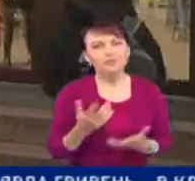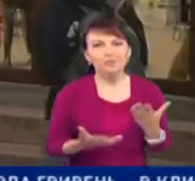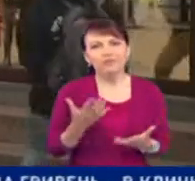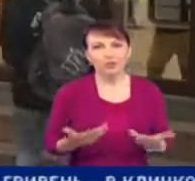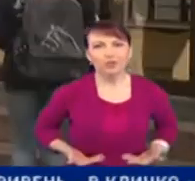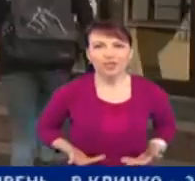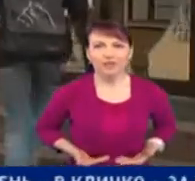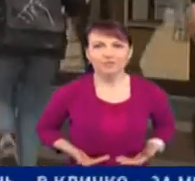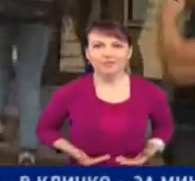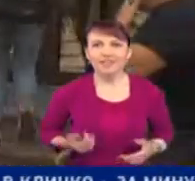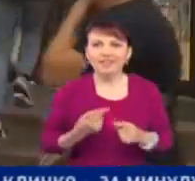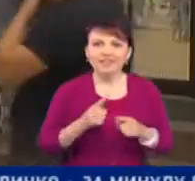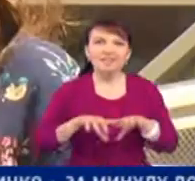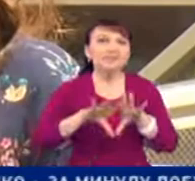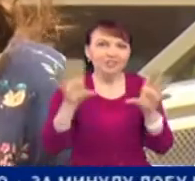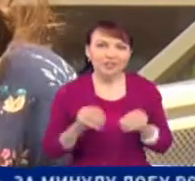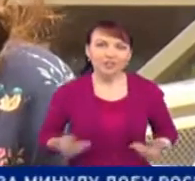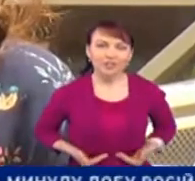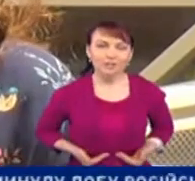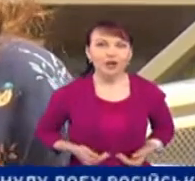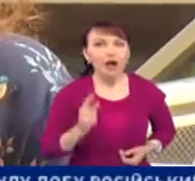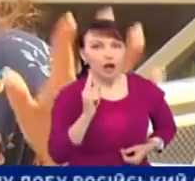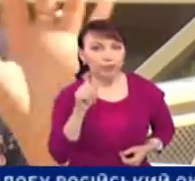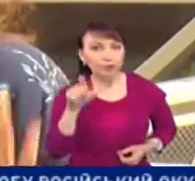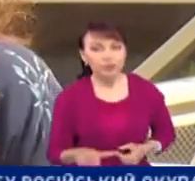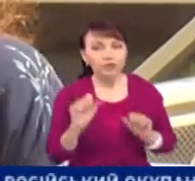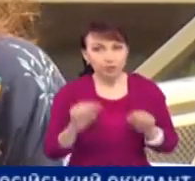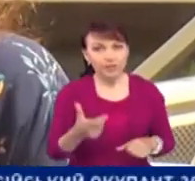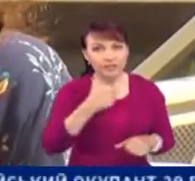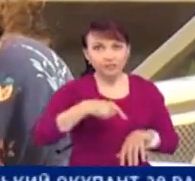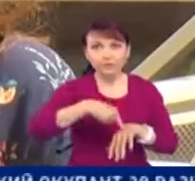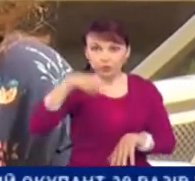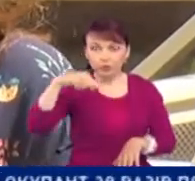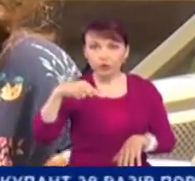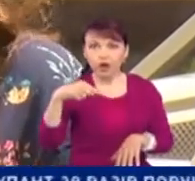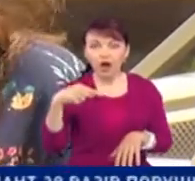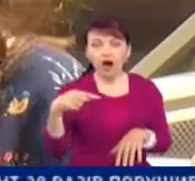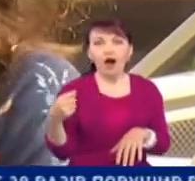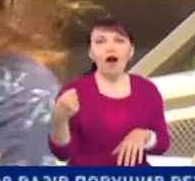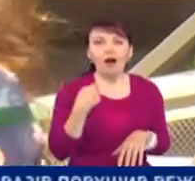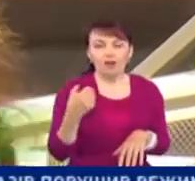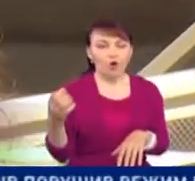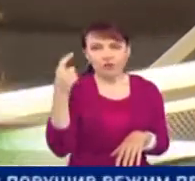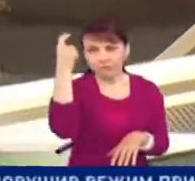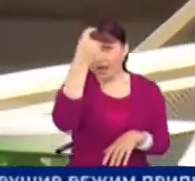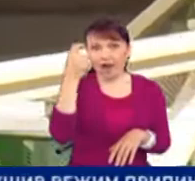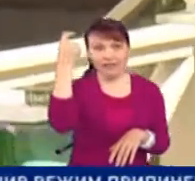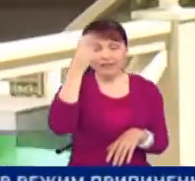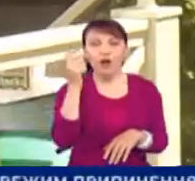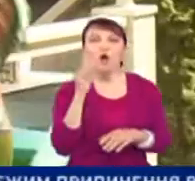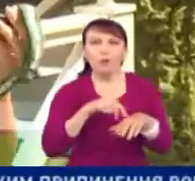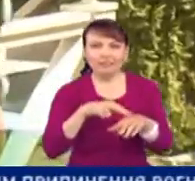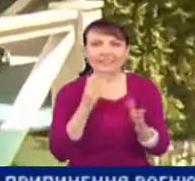життя. І це на все життя. Аби людина могла себе відчути у алкогольному сп'янінні, у поліцейських